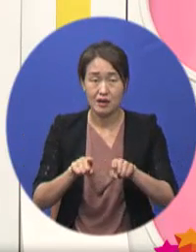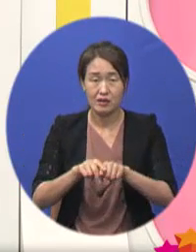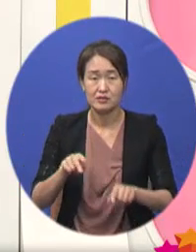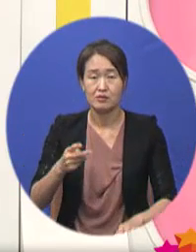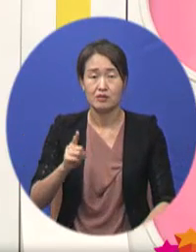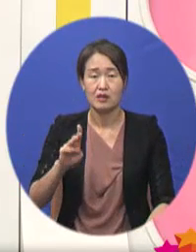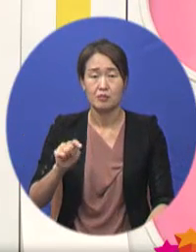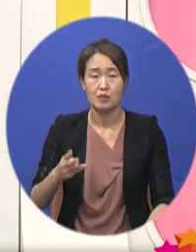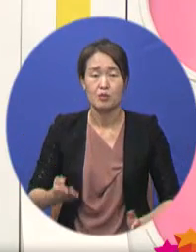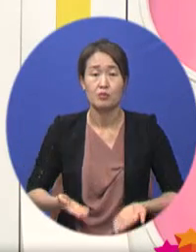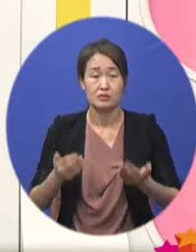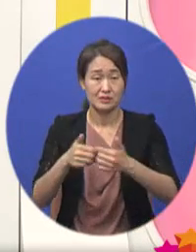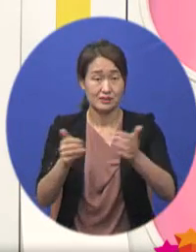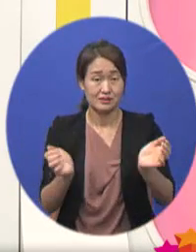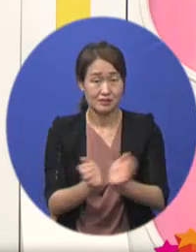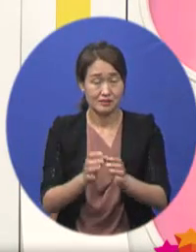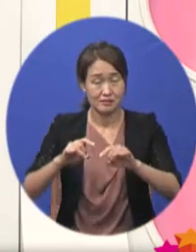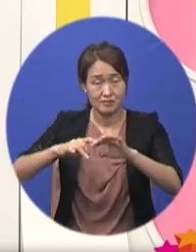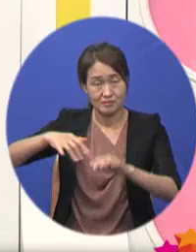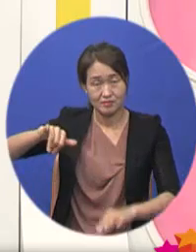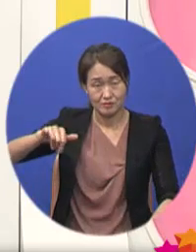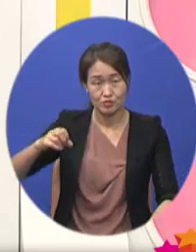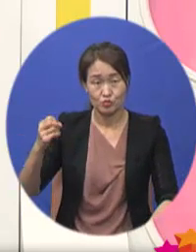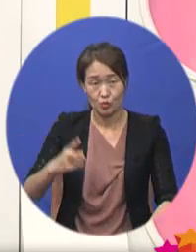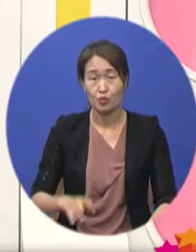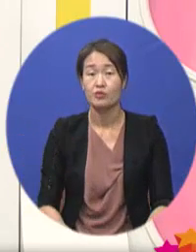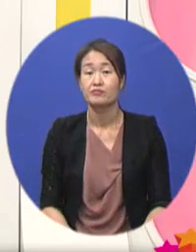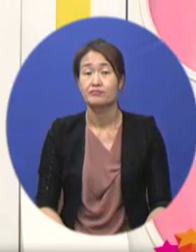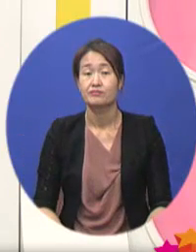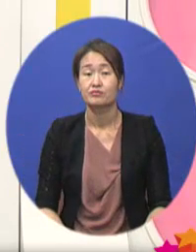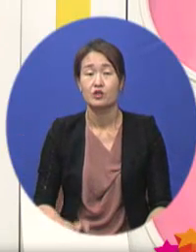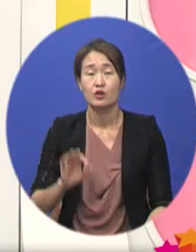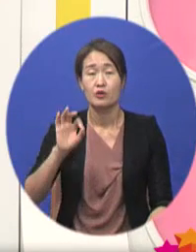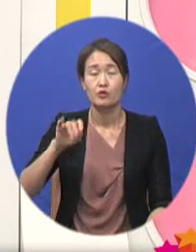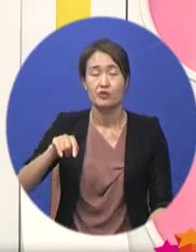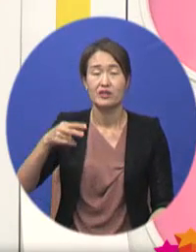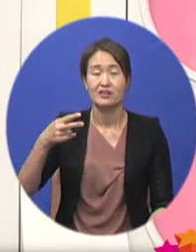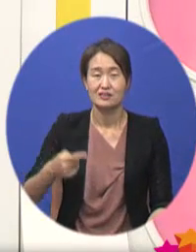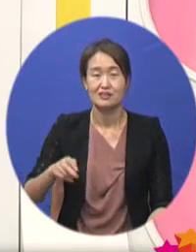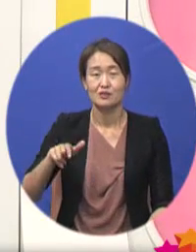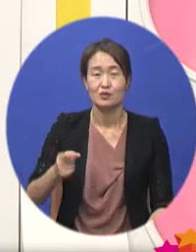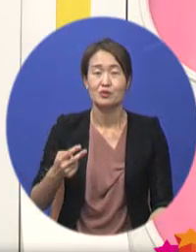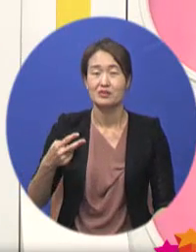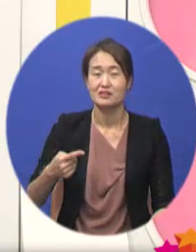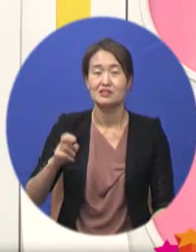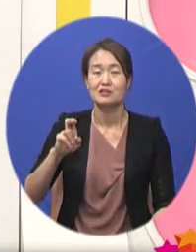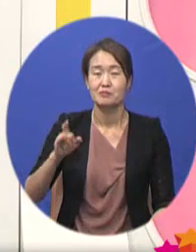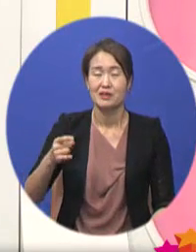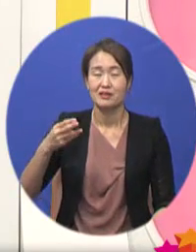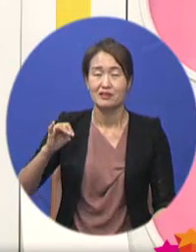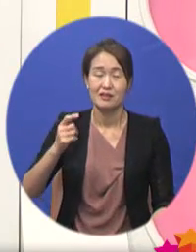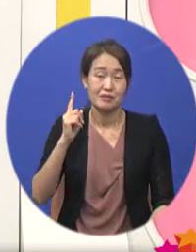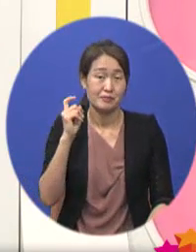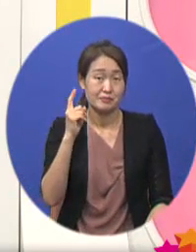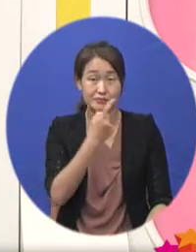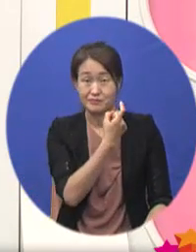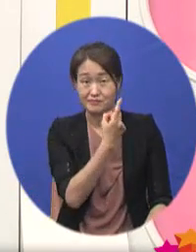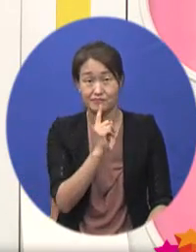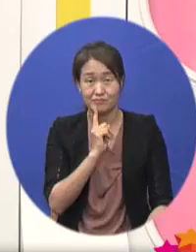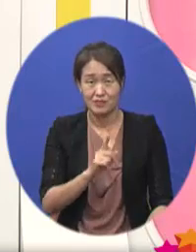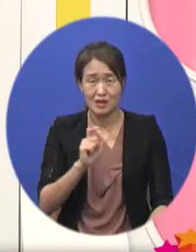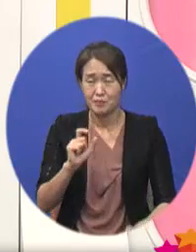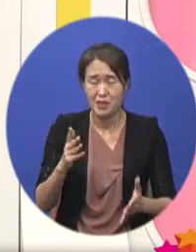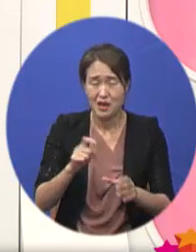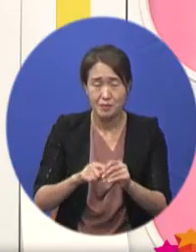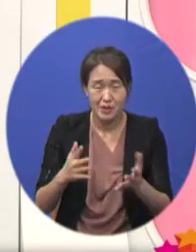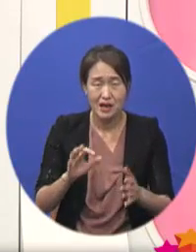서라벌 봉사단에서 전기주전자 또 있습니다. 위드 코스메틱에서 미스트 네. 그 다음에 굳지 않는